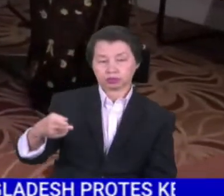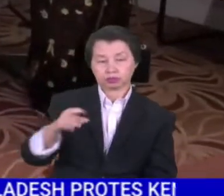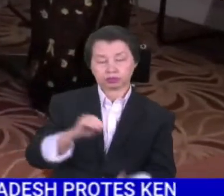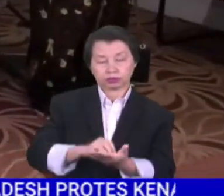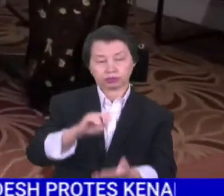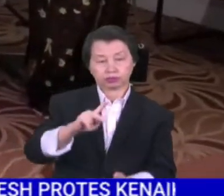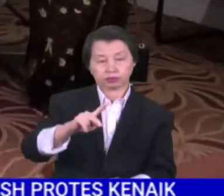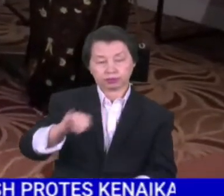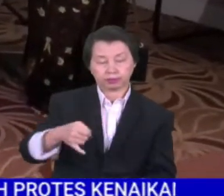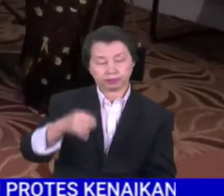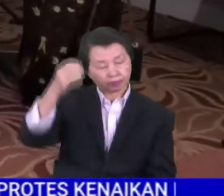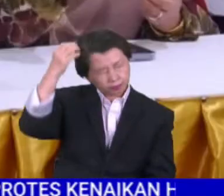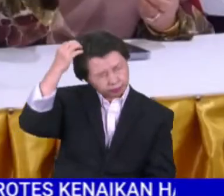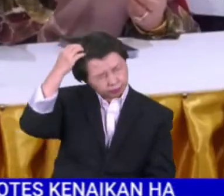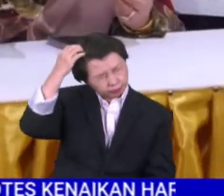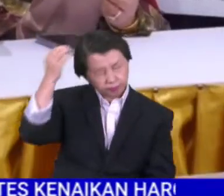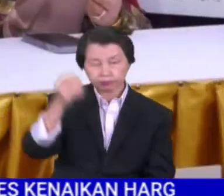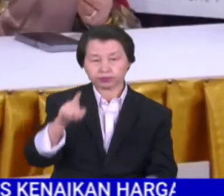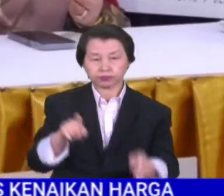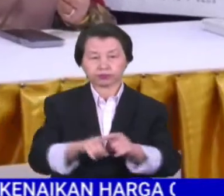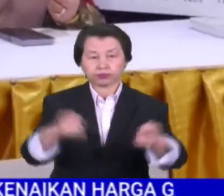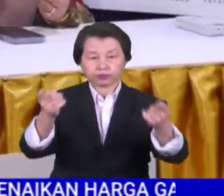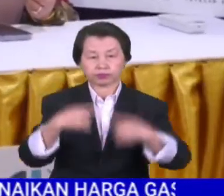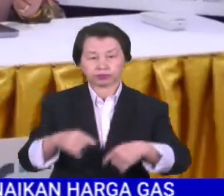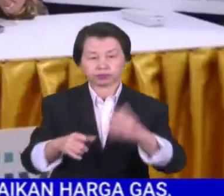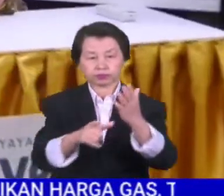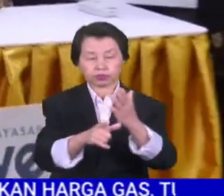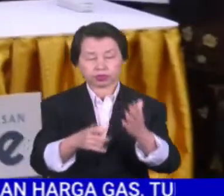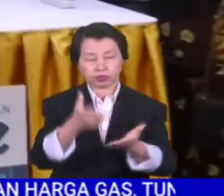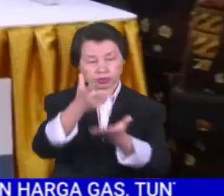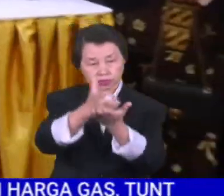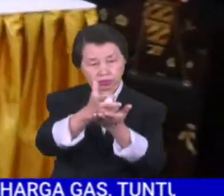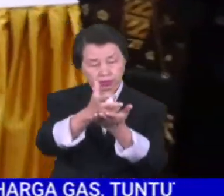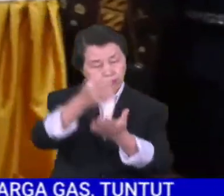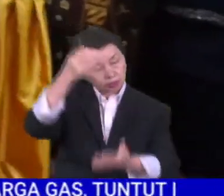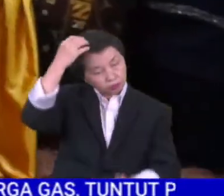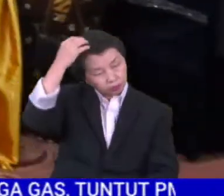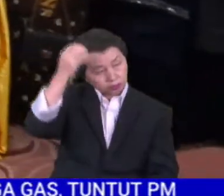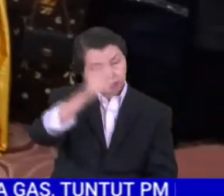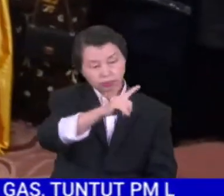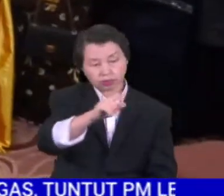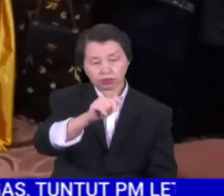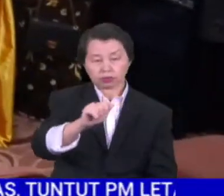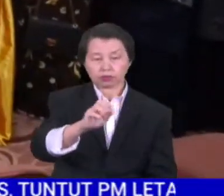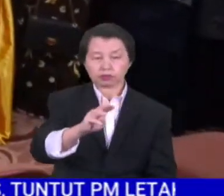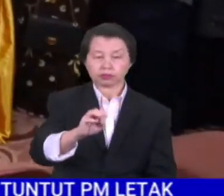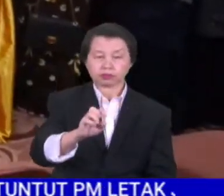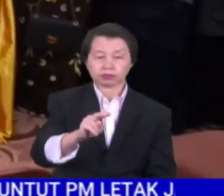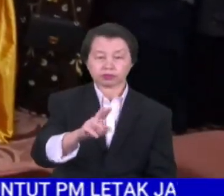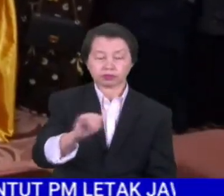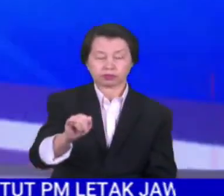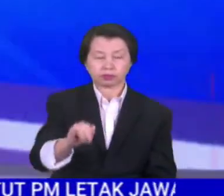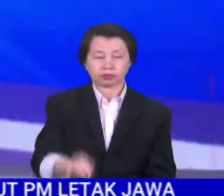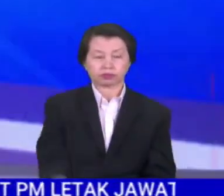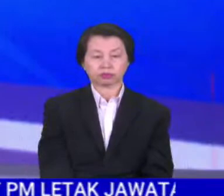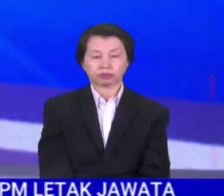Petaling Jaya, Selangor. Turut hadir Timbalan Pengarah Jabatan Penyiaran Selangor, Zabani Ibrahim.